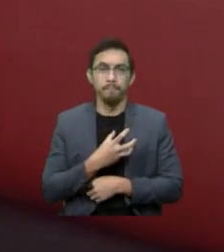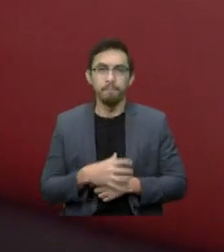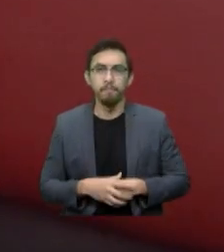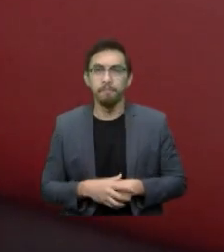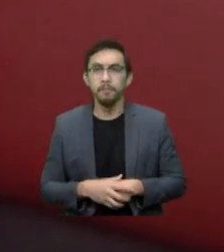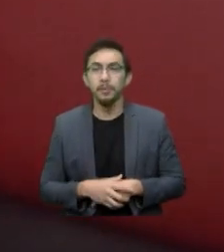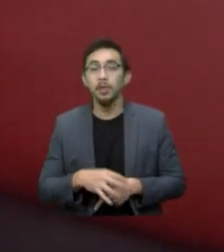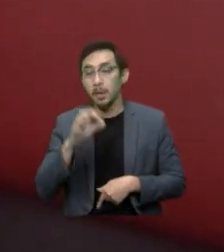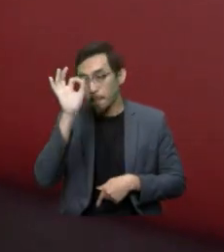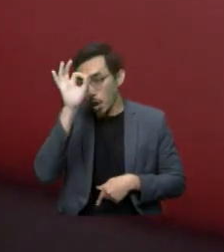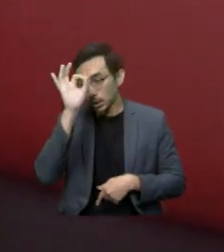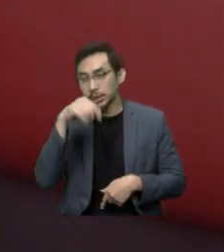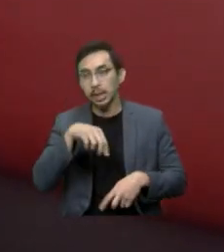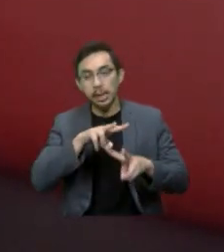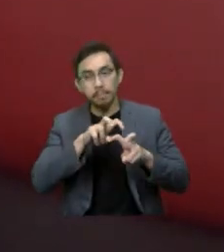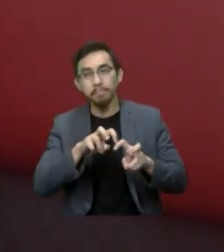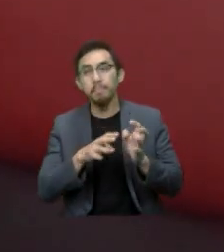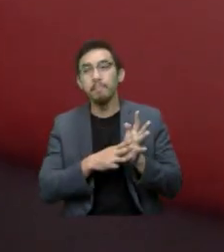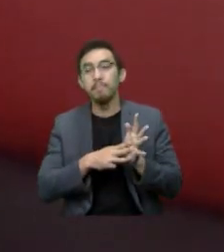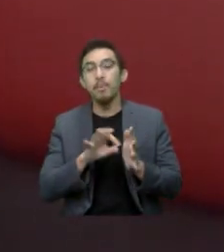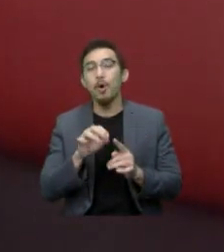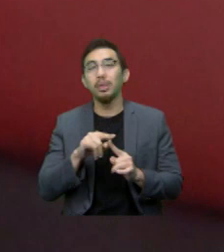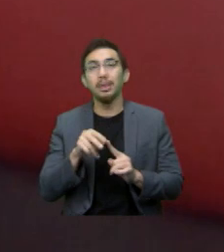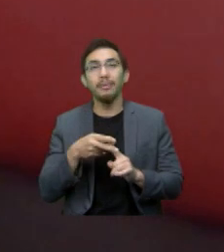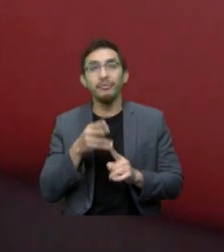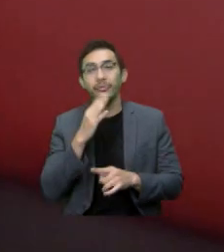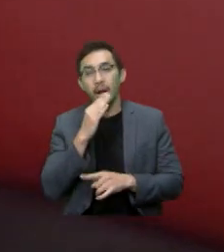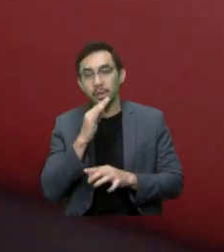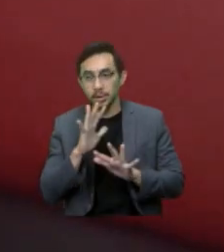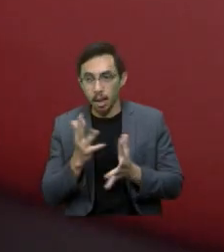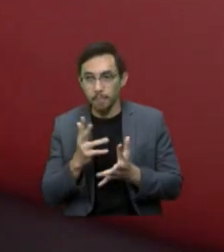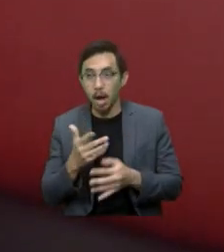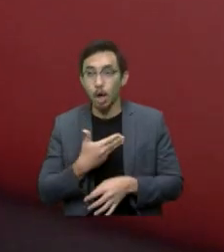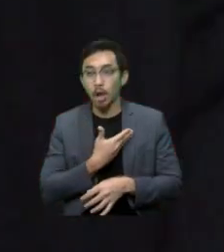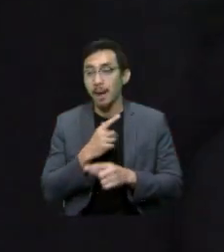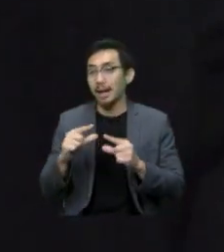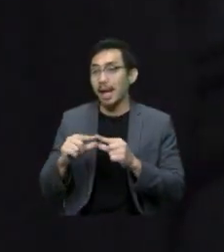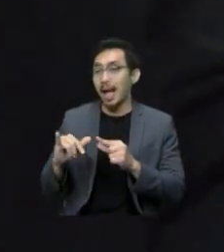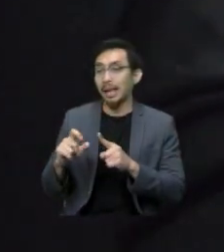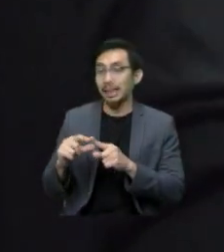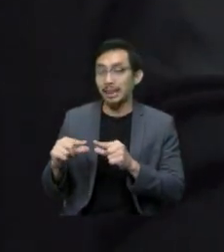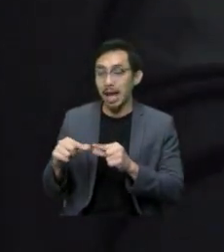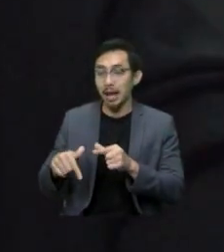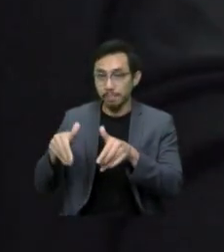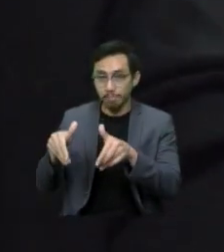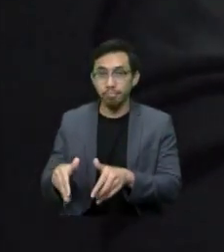Polisi masih mendalami motif pelaku. Sementara korban Aida telah dimakamkan keluarga di TPU Sungai